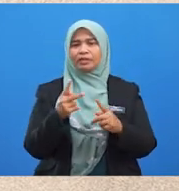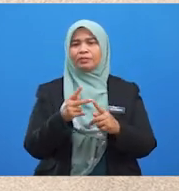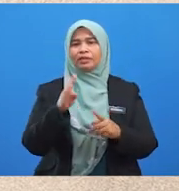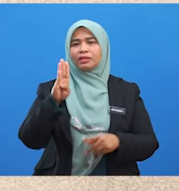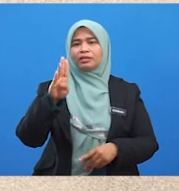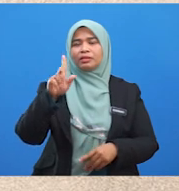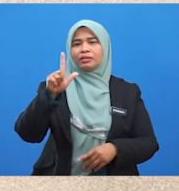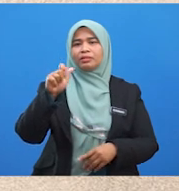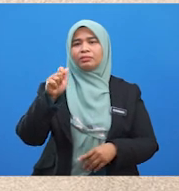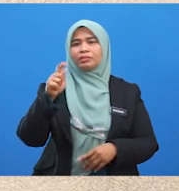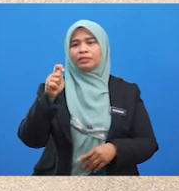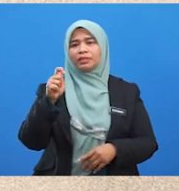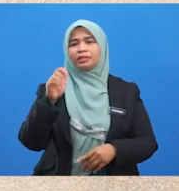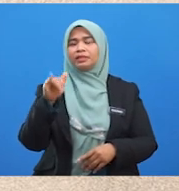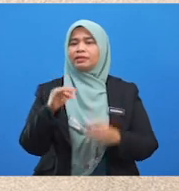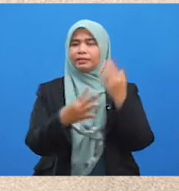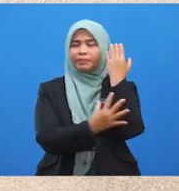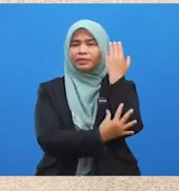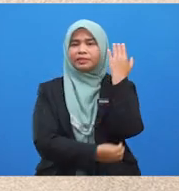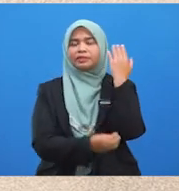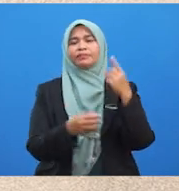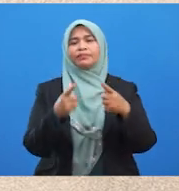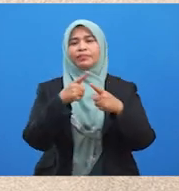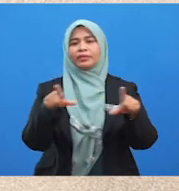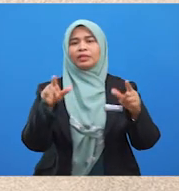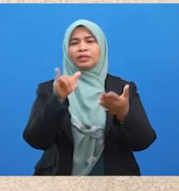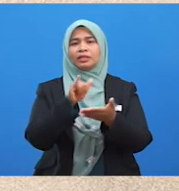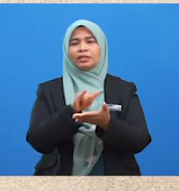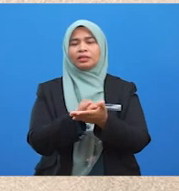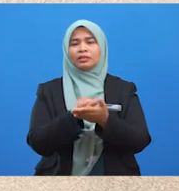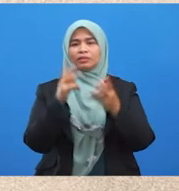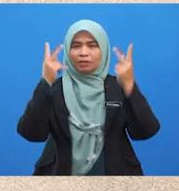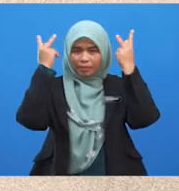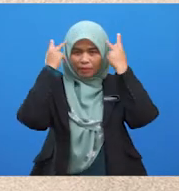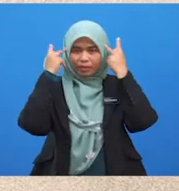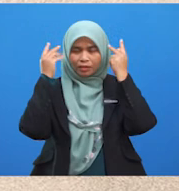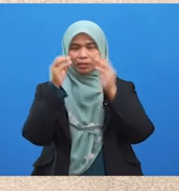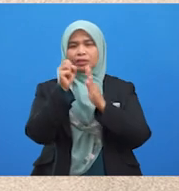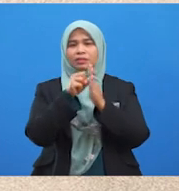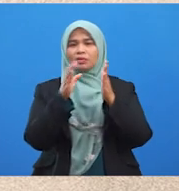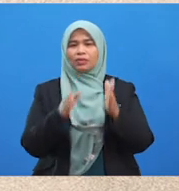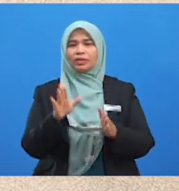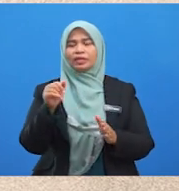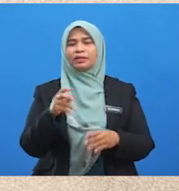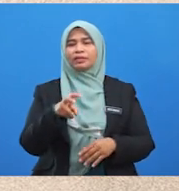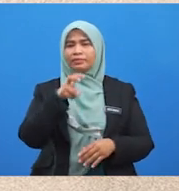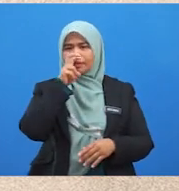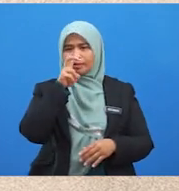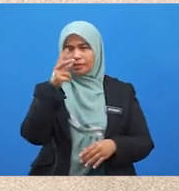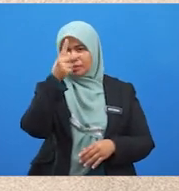miskin. Selain itu, peguam seorang yang tegas kerana beberapa